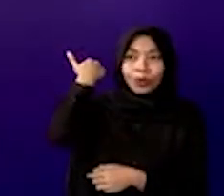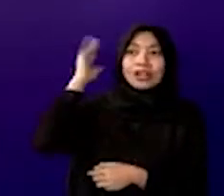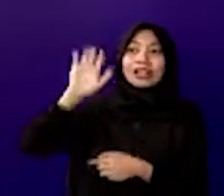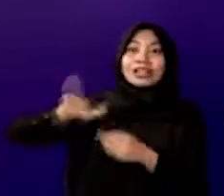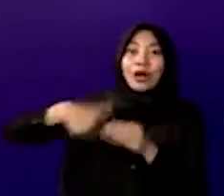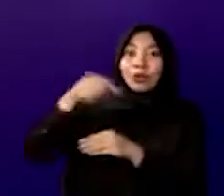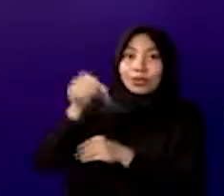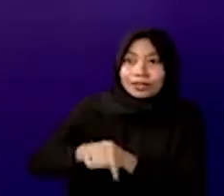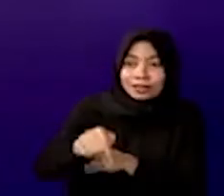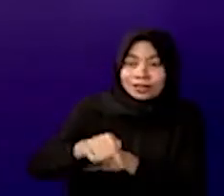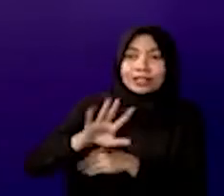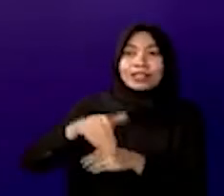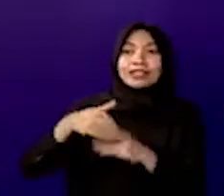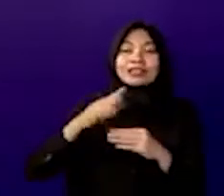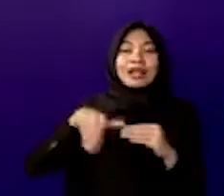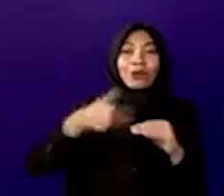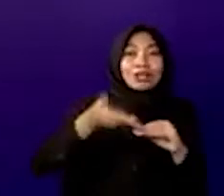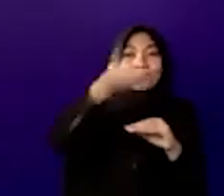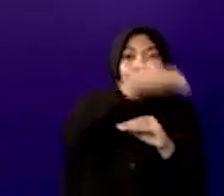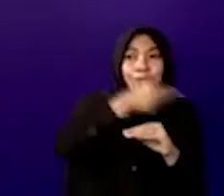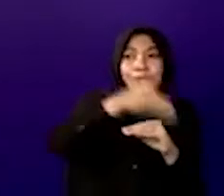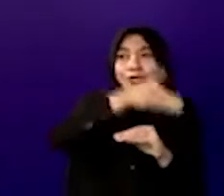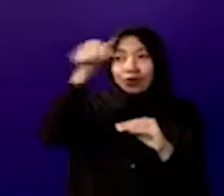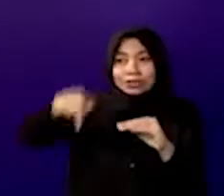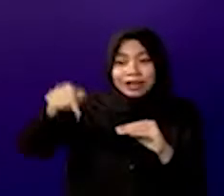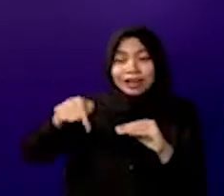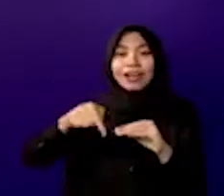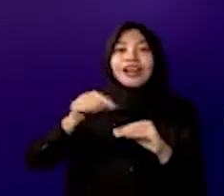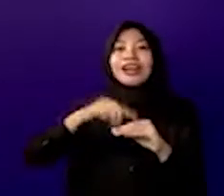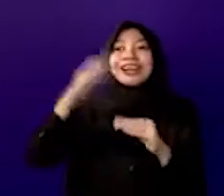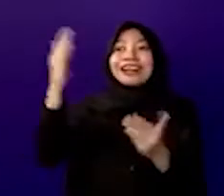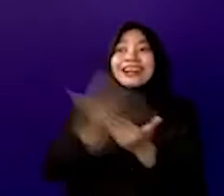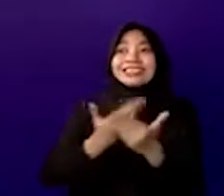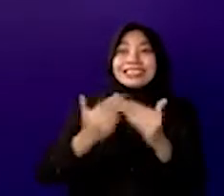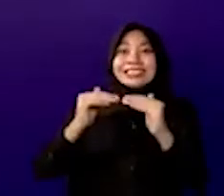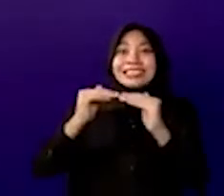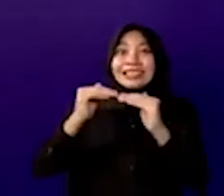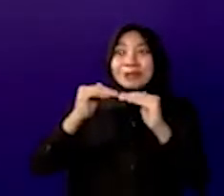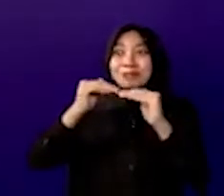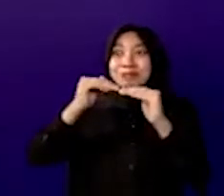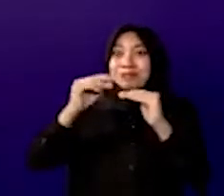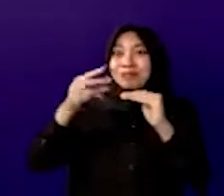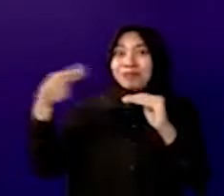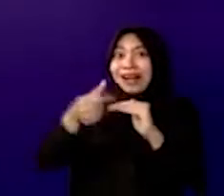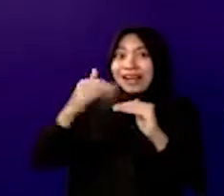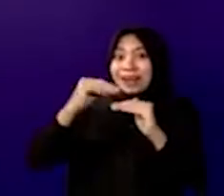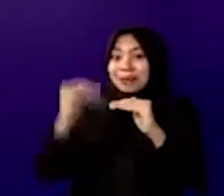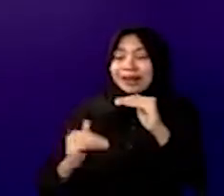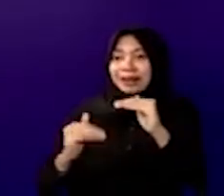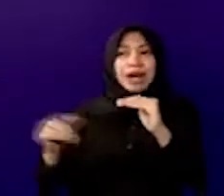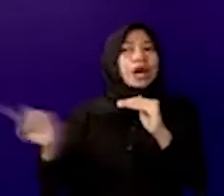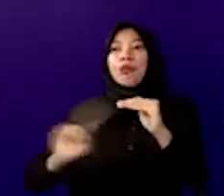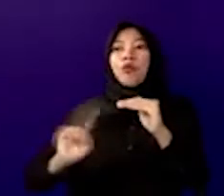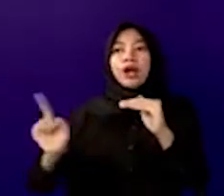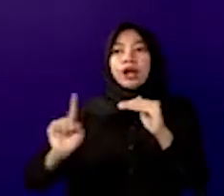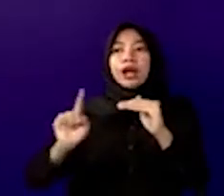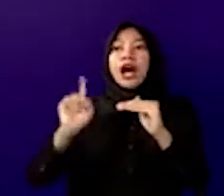pula sesudah undang-undang Cipta kerahnyaend Dar